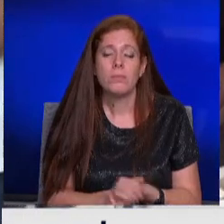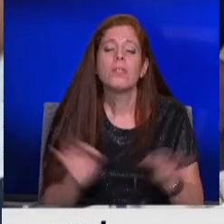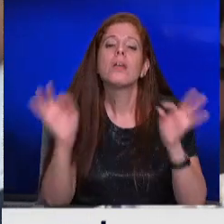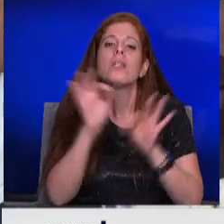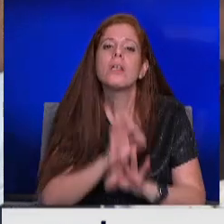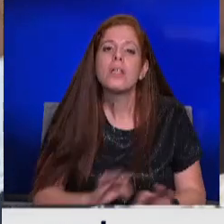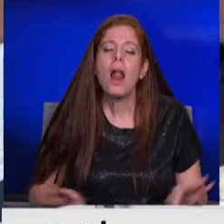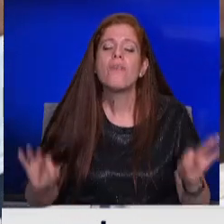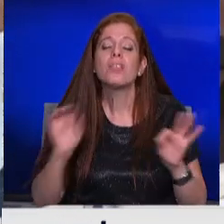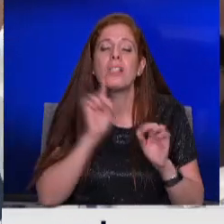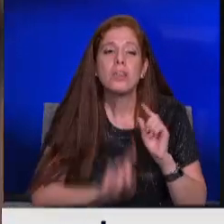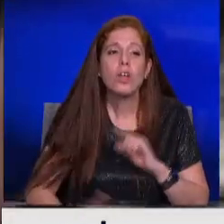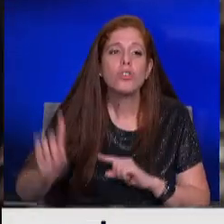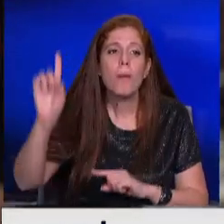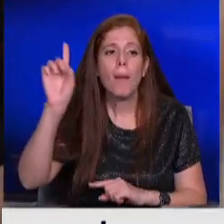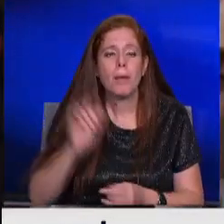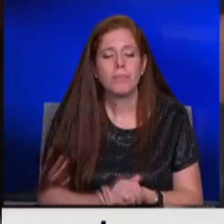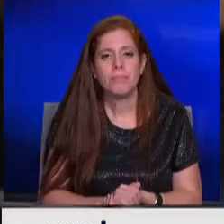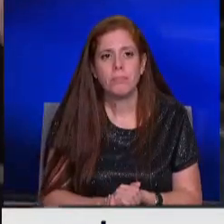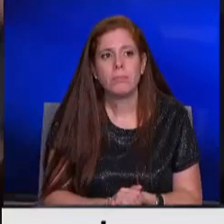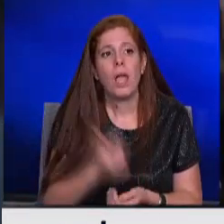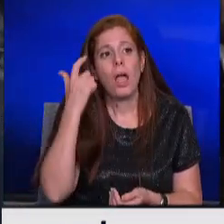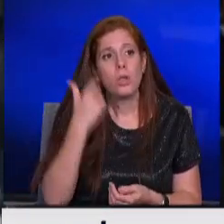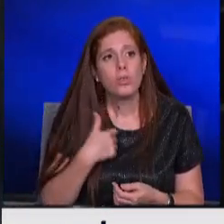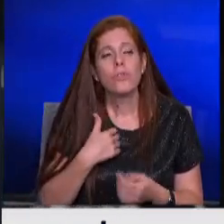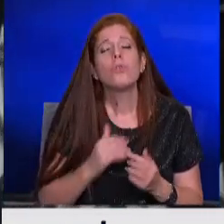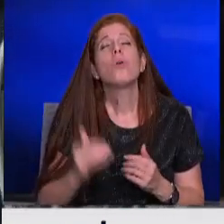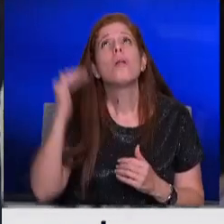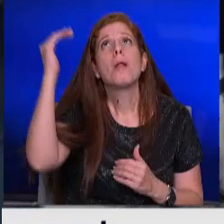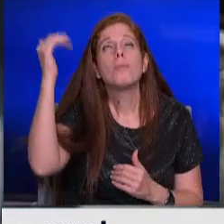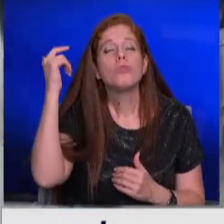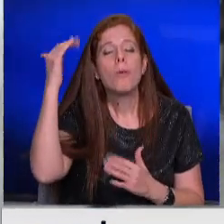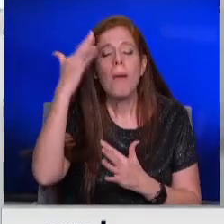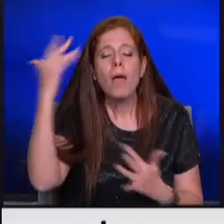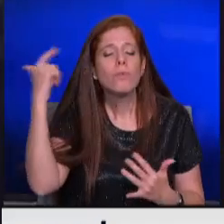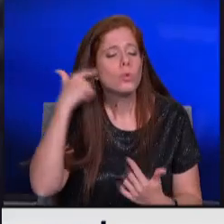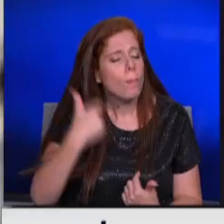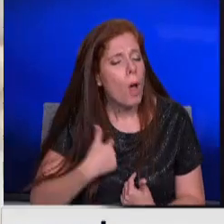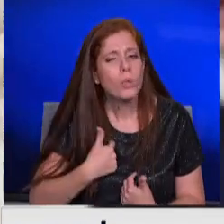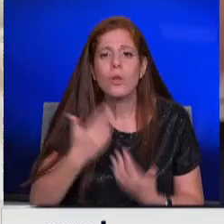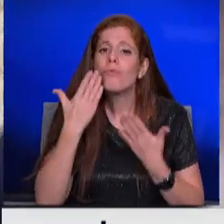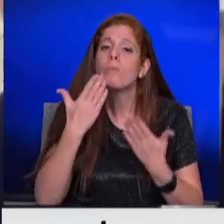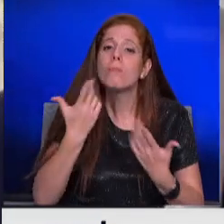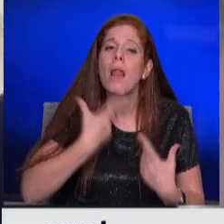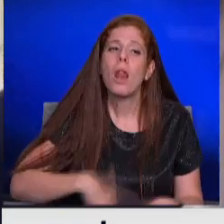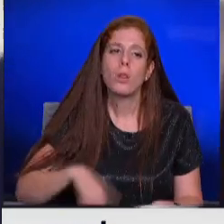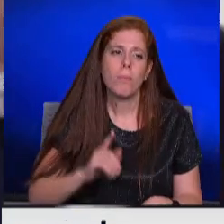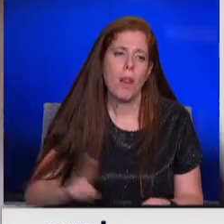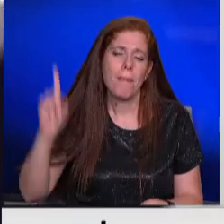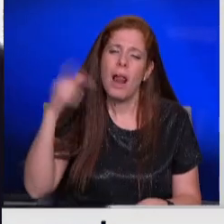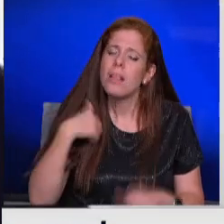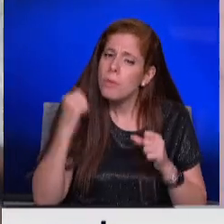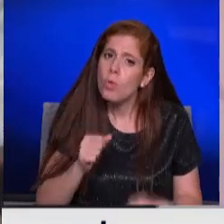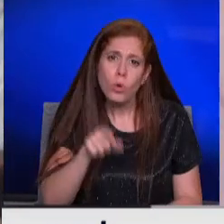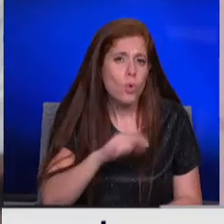נדע להתקדש שמי רבה. אני חושב שהוא למעלה בשמיים, והוא שומע אוזנו, והוא כאן, והוא מתפלל עלינו מלמעלה. אני בטוח שהוא גם לא רוצה שנבכה. אני